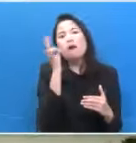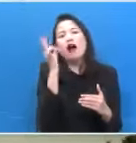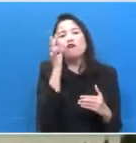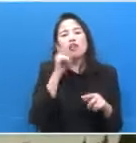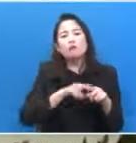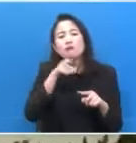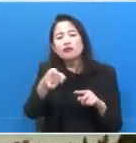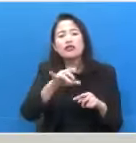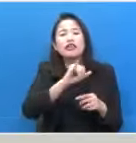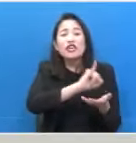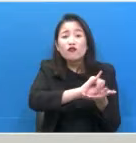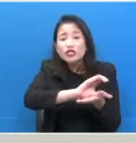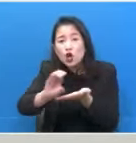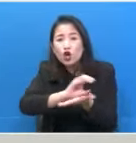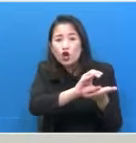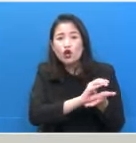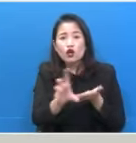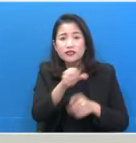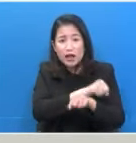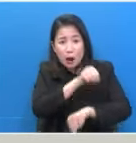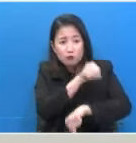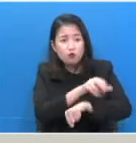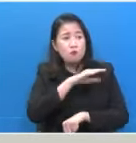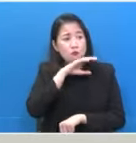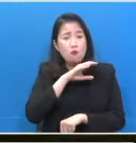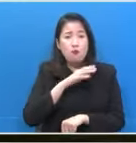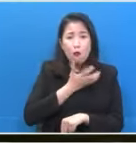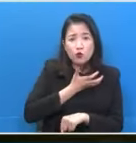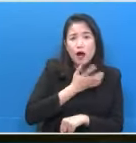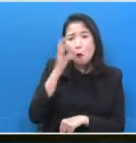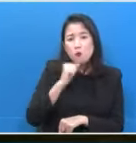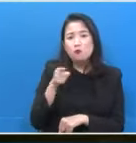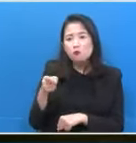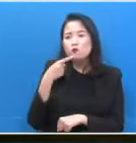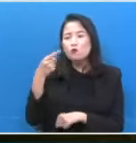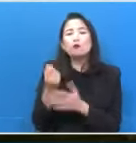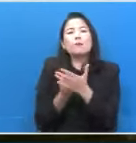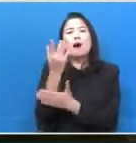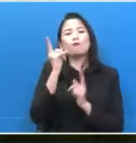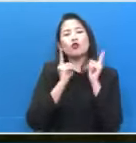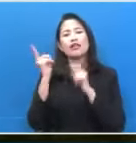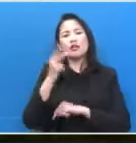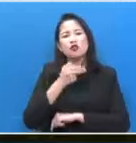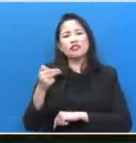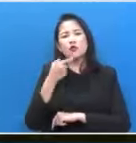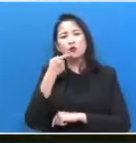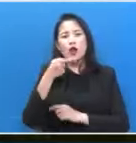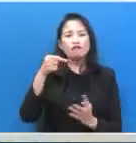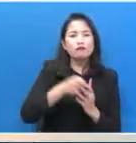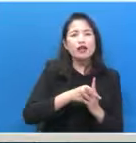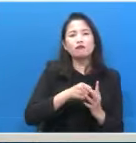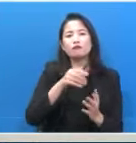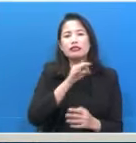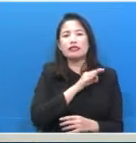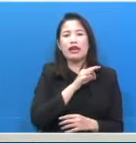investor Singapura di acara itu ingin tahu perkembangan politik di Indonesia, termasuk soal Pilpres. I